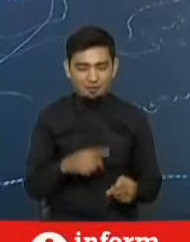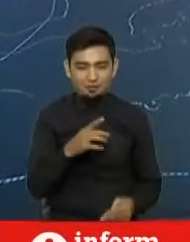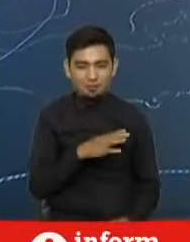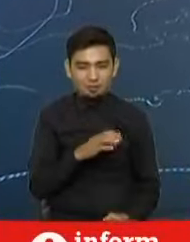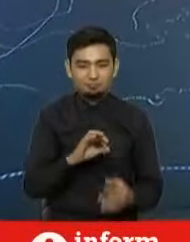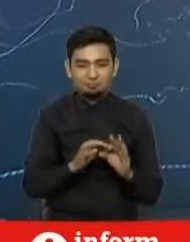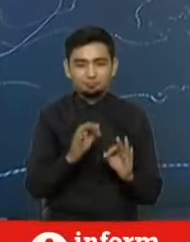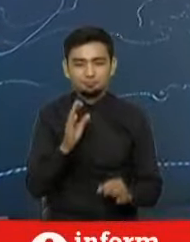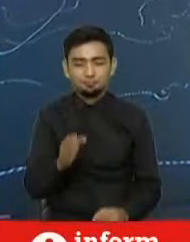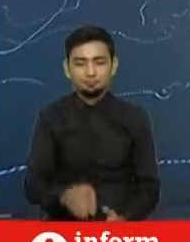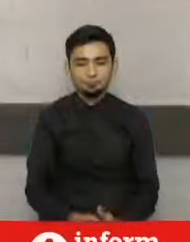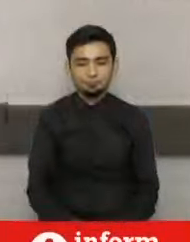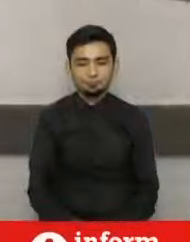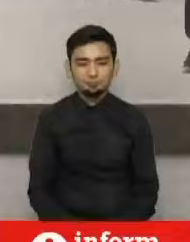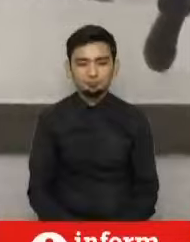Сарсенбаев продолжит тему.